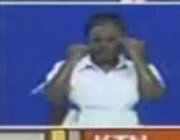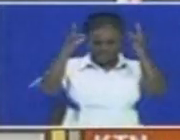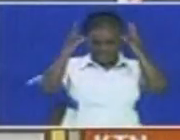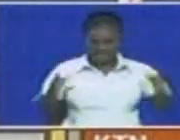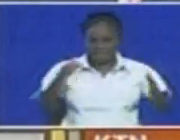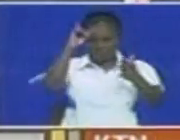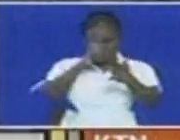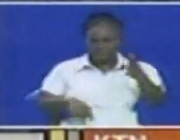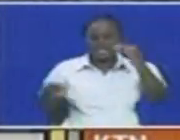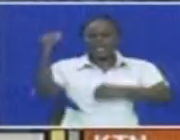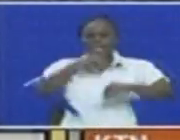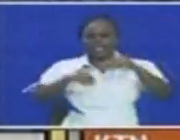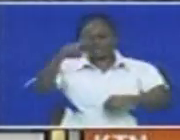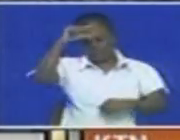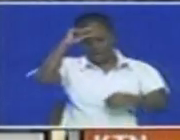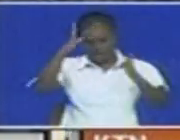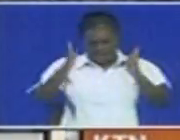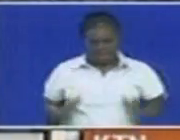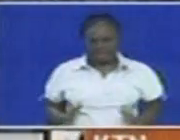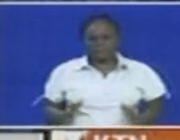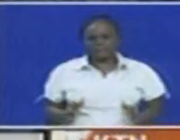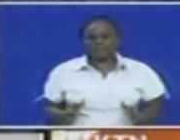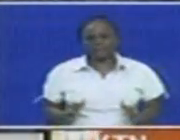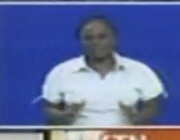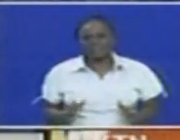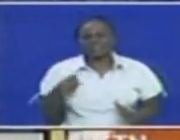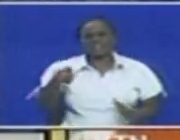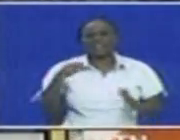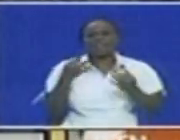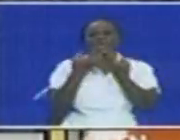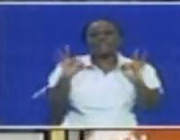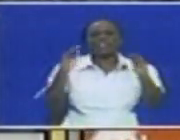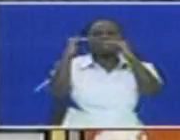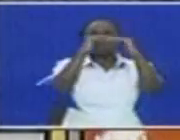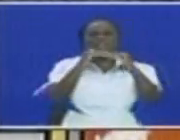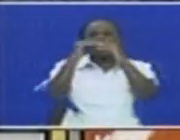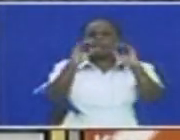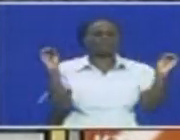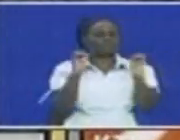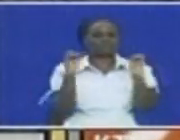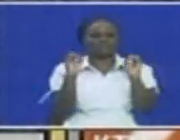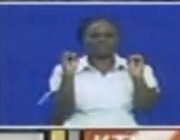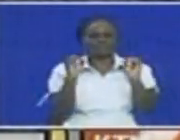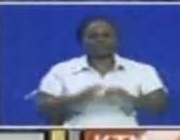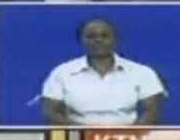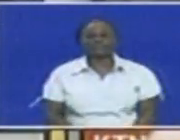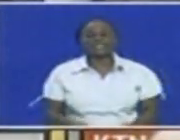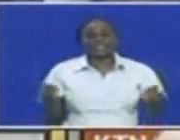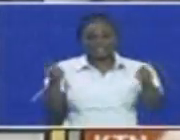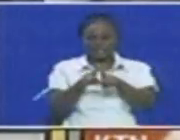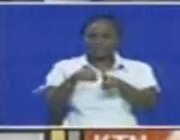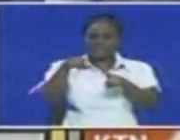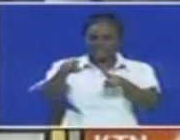kuwa uchaguzi wa gavana wa kaunti ya Garissa Nadhif Jama haukufanyika kwa njia huru na wa haki, na kwamba